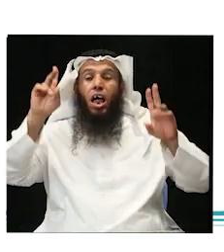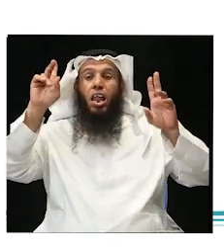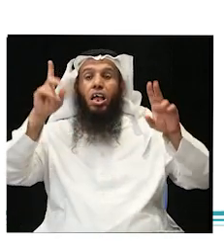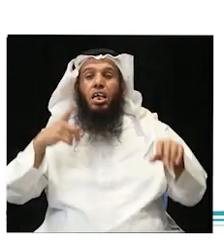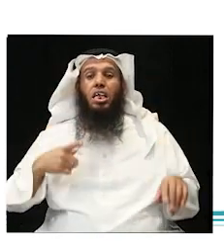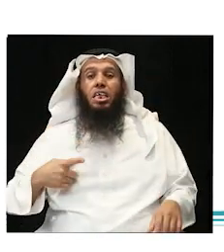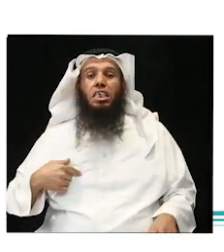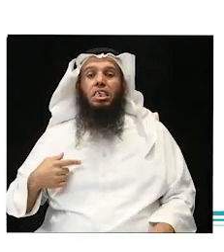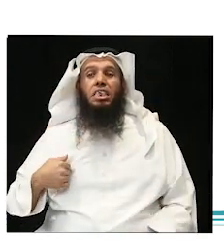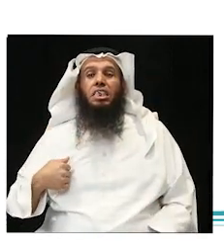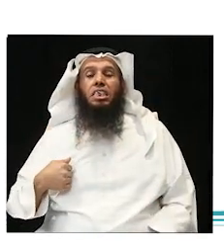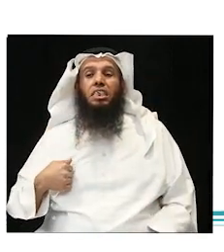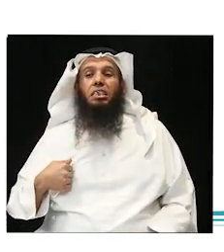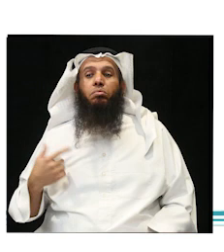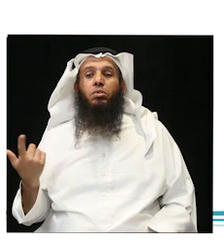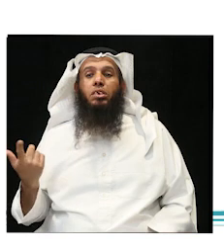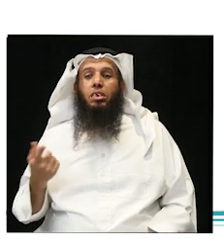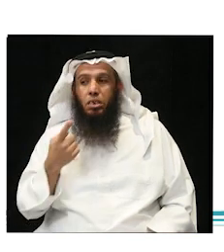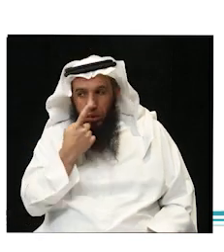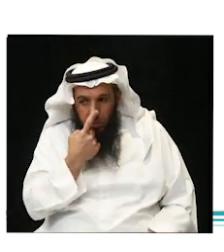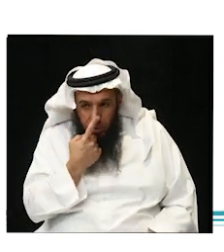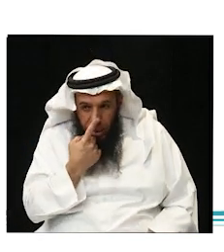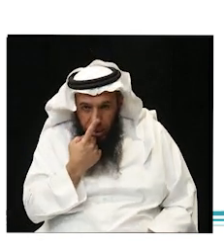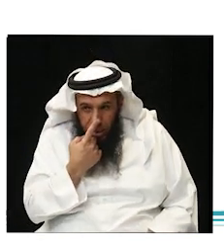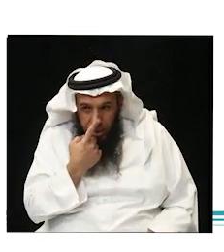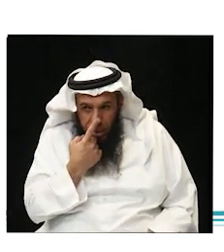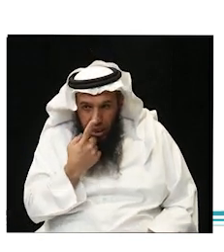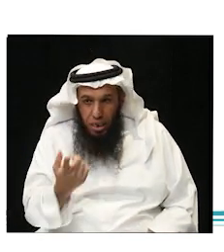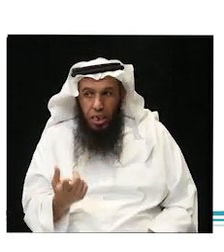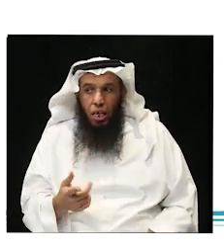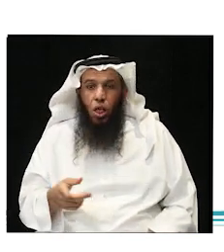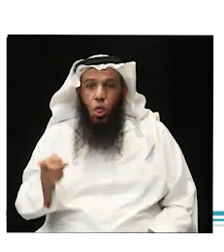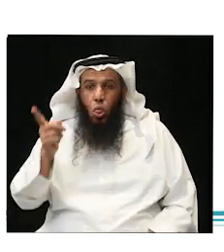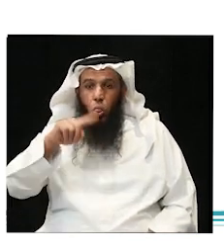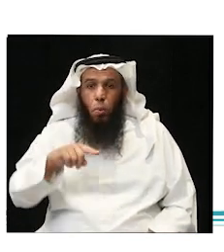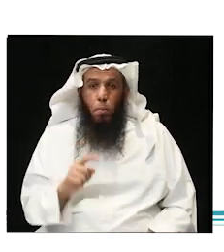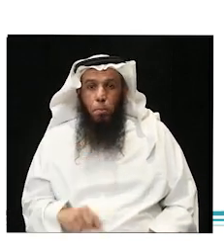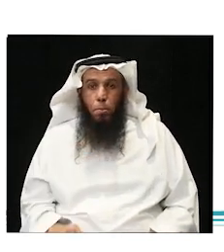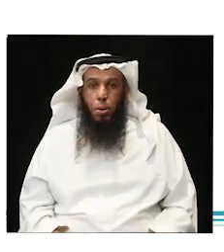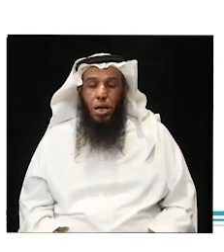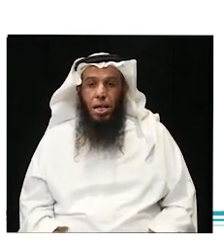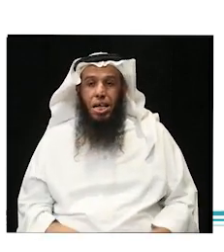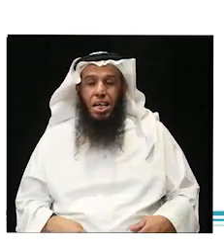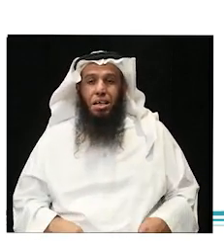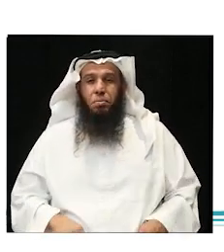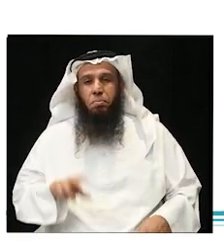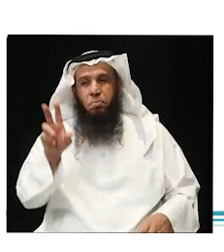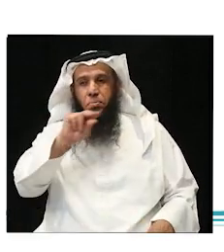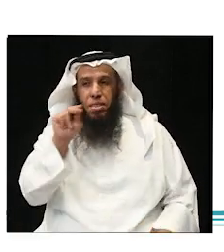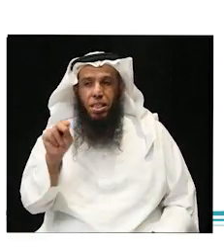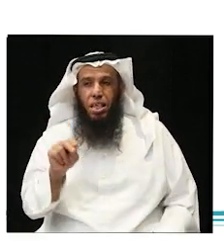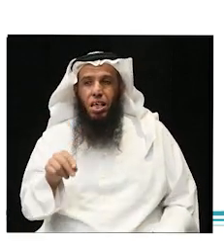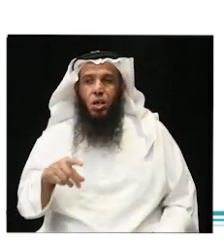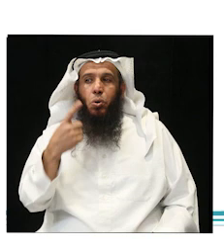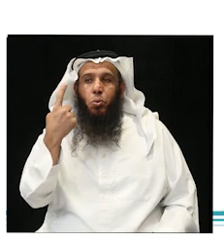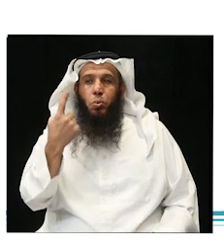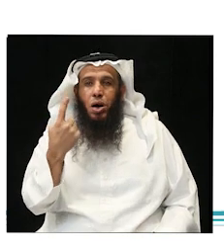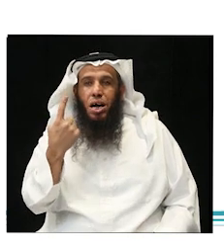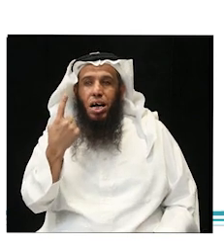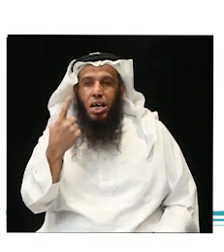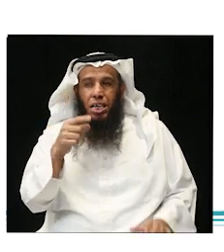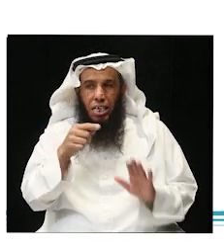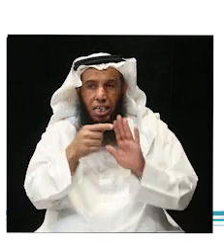يسمى العبادة. طيب ثم أعطاك هنا أمثلة، قال لك 1، حطه تحت خط،